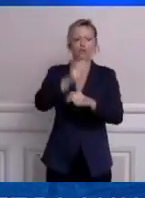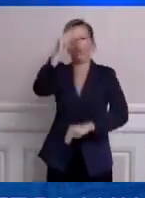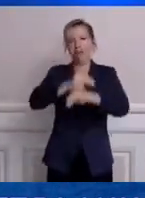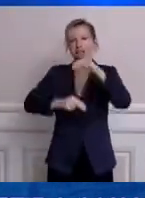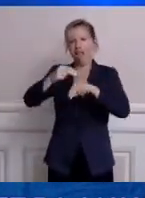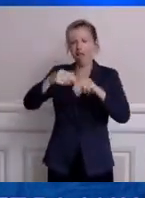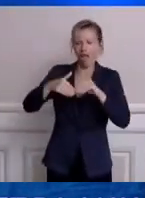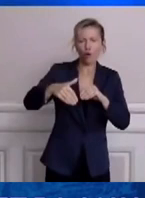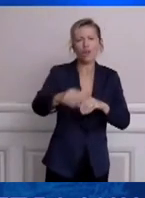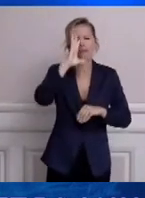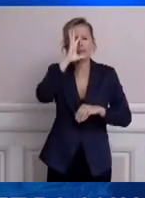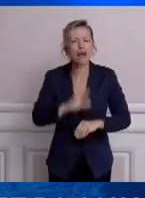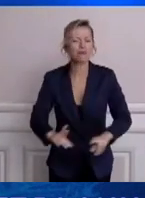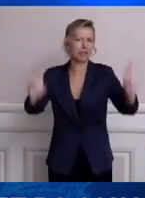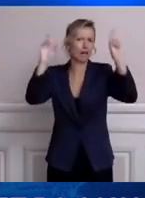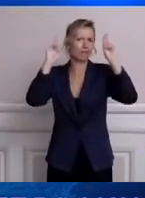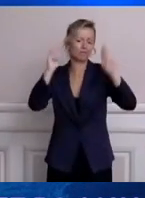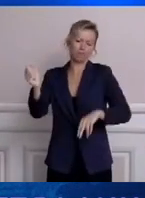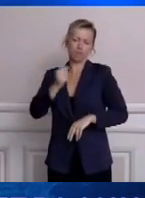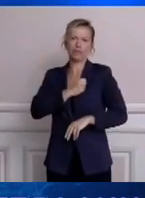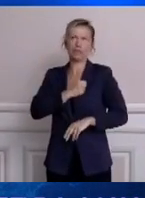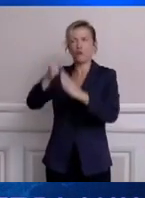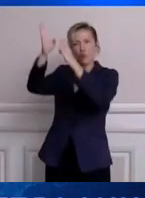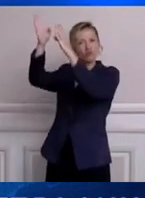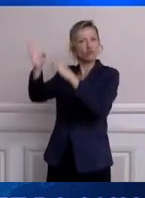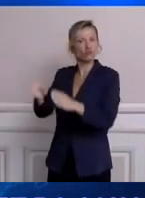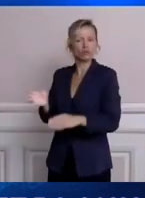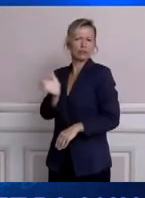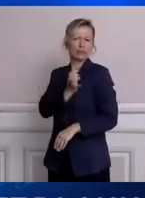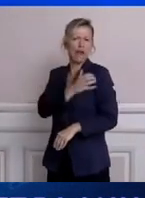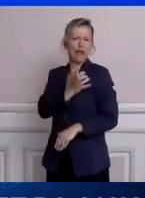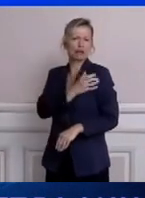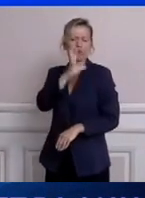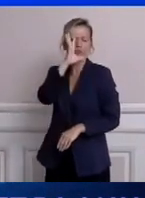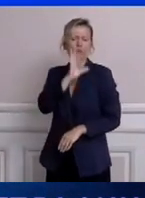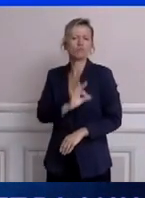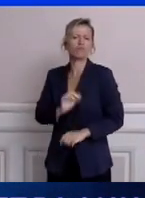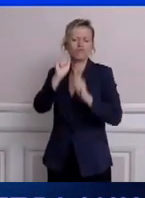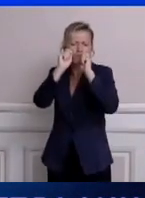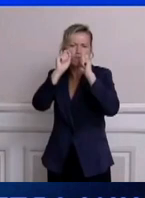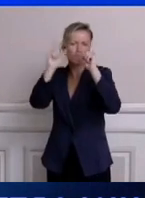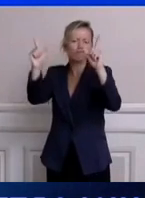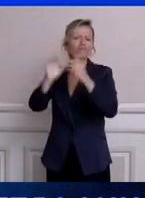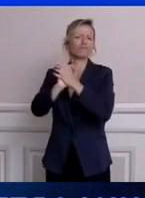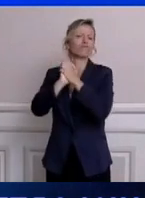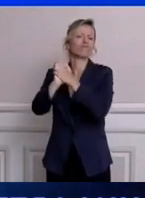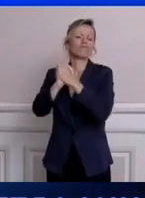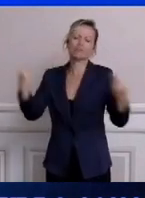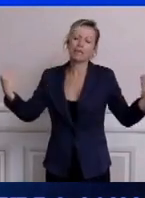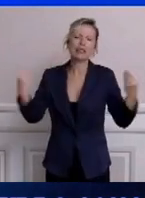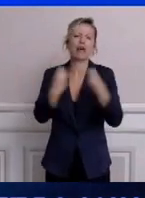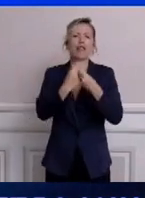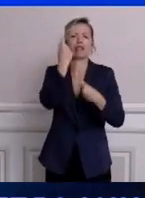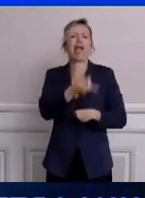Πιστεύω πραγματικά ότι στην περίπτωσή του ισχύει το ρητό «ο κατάλληλος άνθρωπος